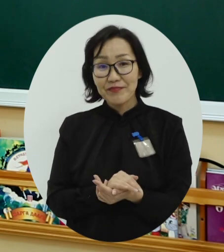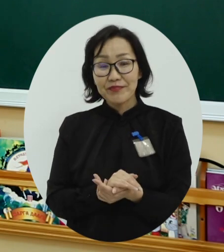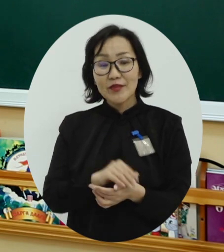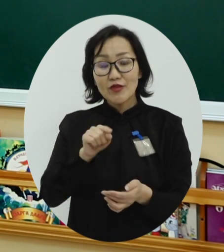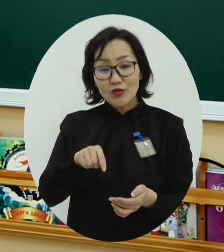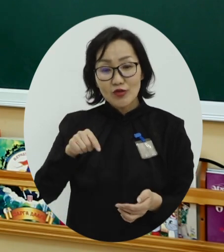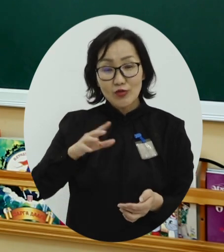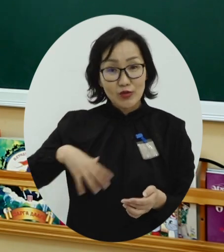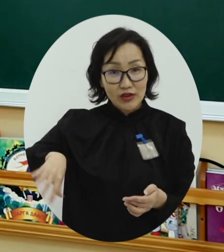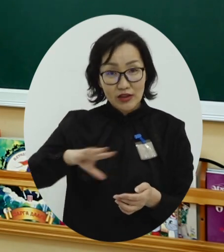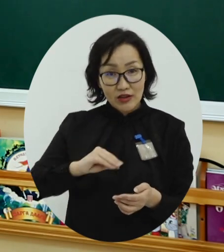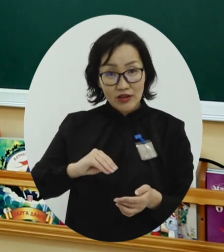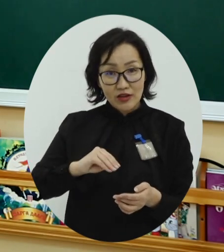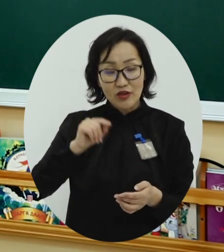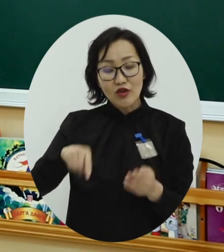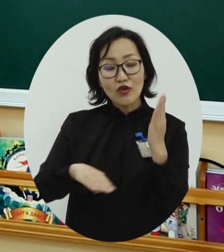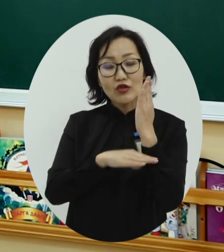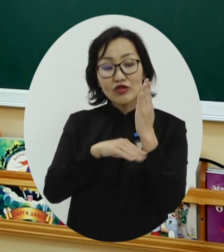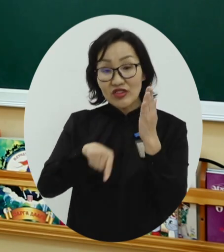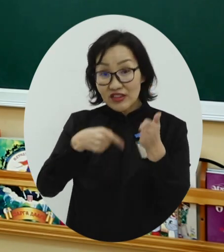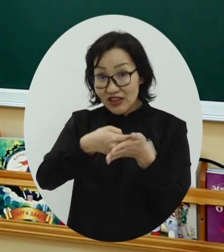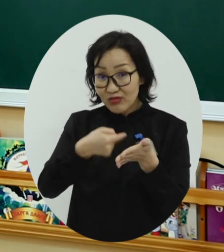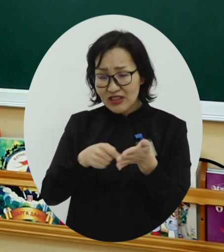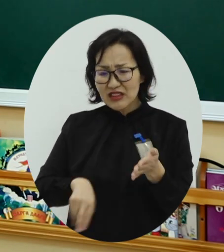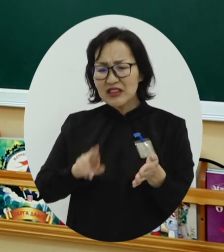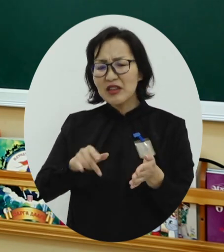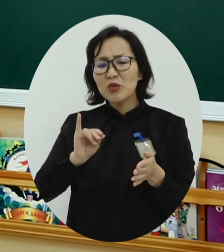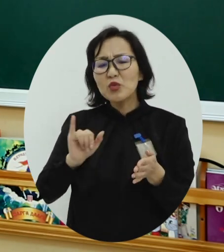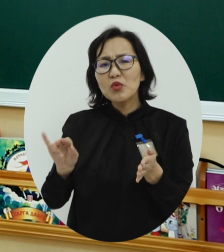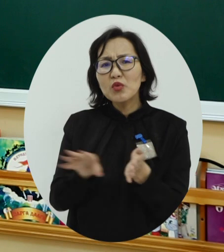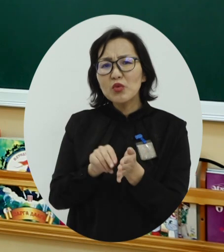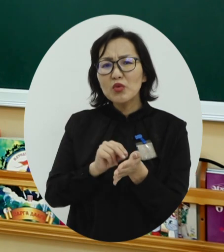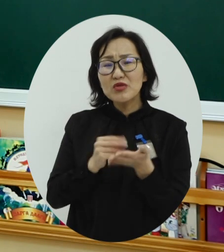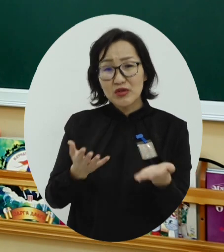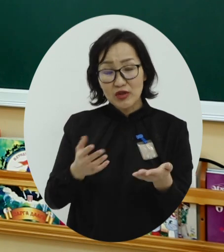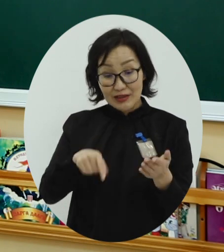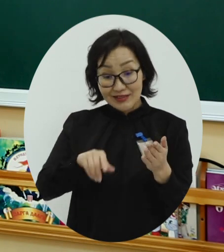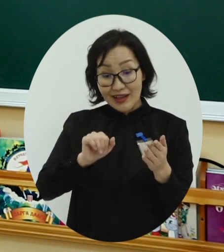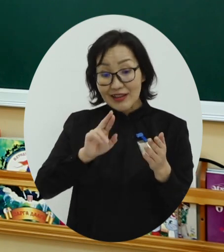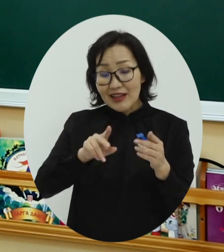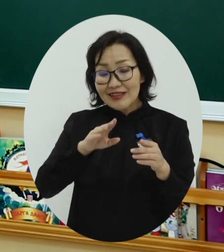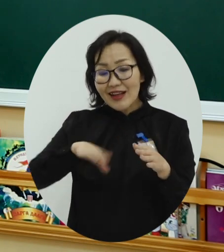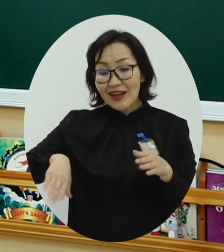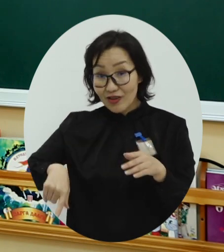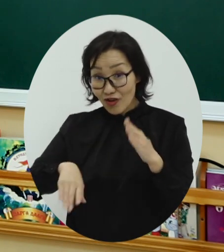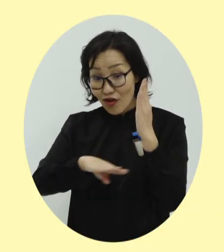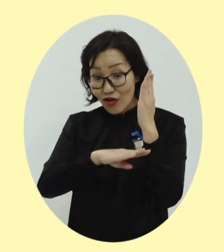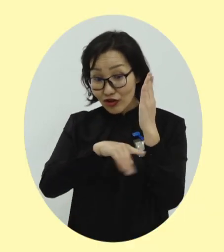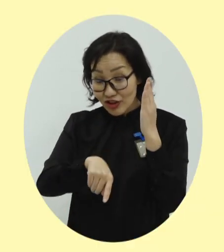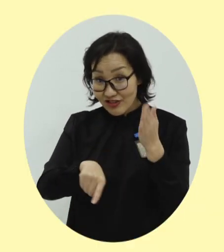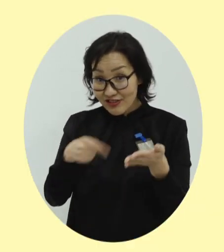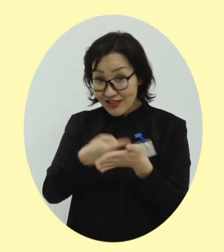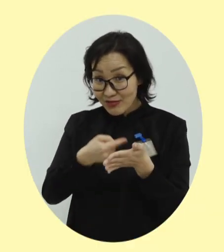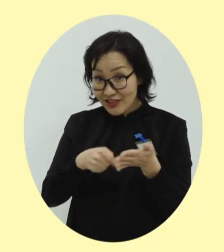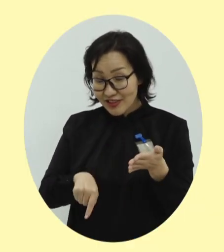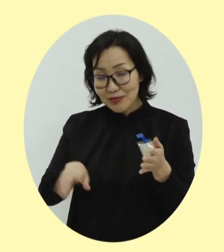За, тэгвэл бүгдээрээ өдрийн тэмдэглэлд яг юу бичдгийм бол гэдгийг дараах өдрийн тэмдэглэлийг сонсож мэдэж авцгаая. Харин